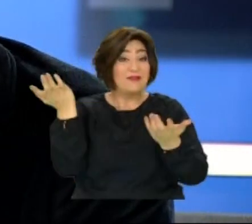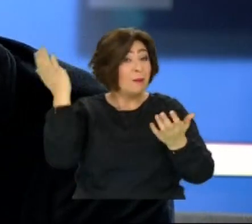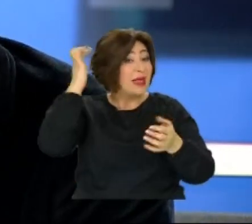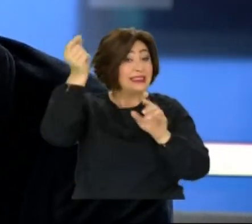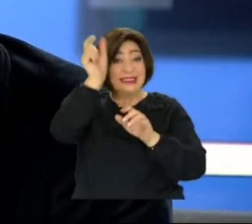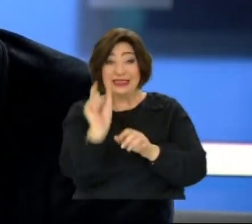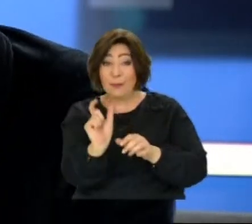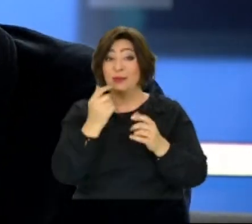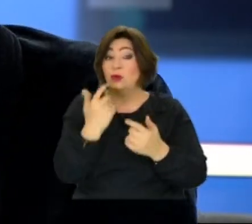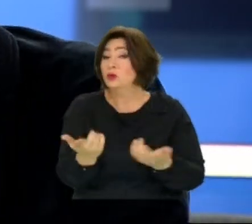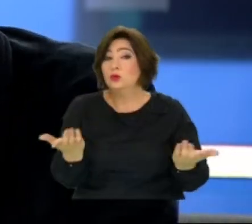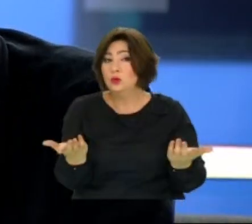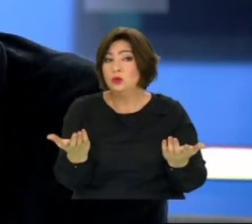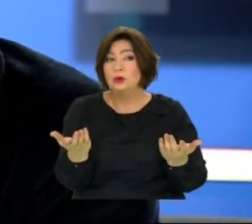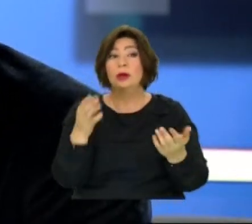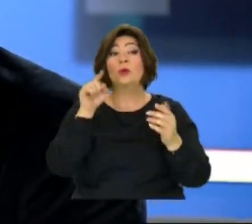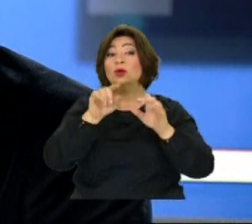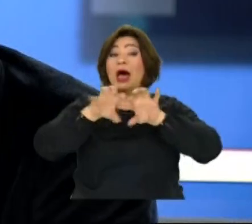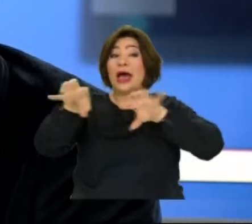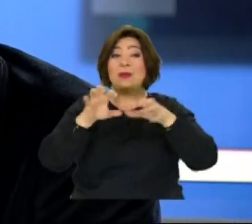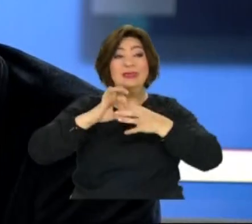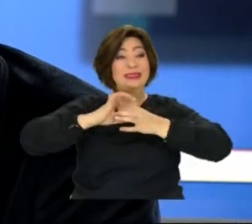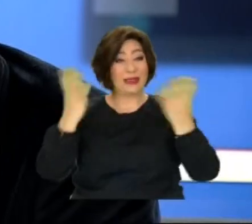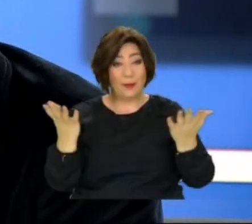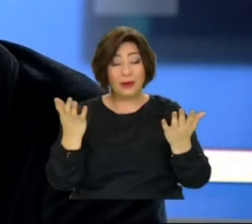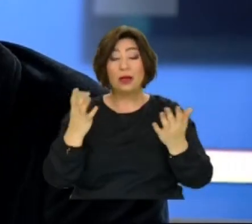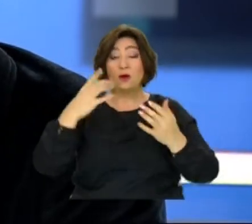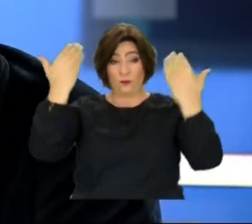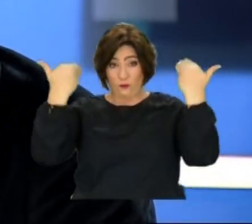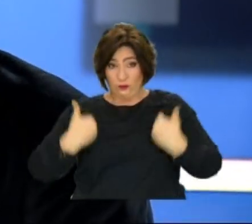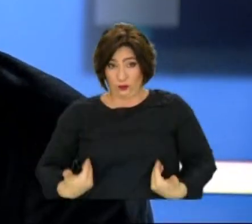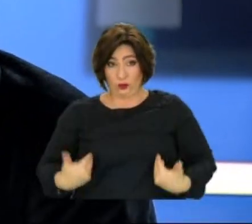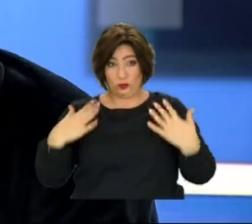diyorsunuz? Şimdi beyin ve beyin sapı dememizin sebebi şu. Sonuçta vücudun